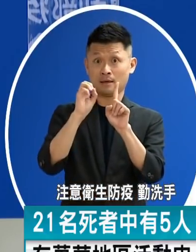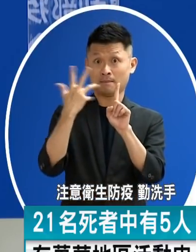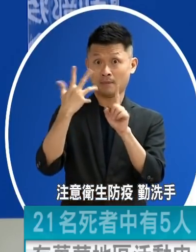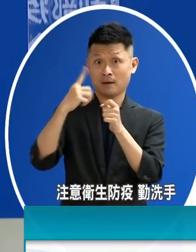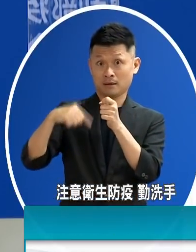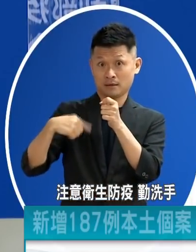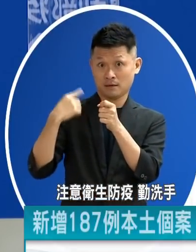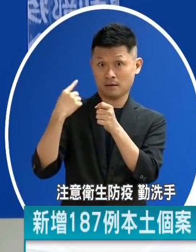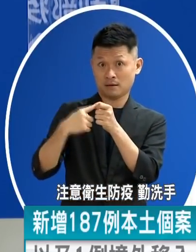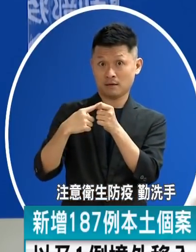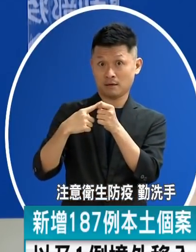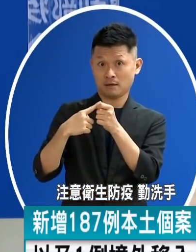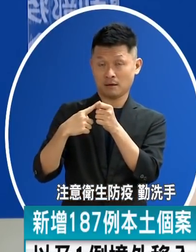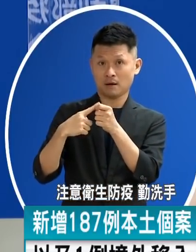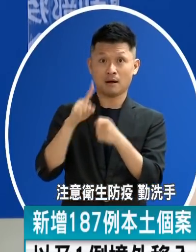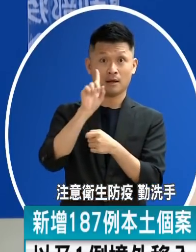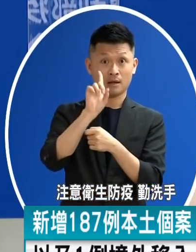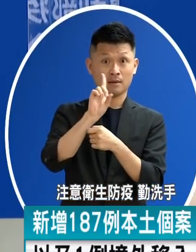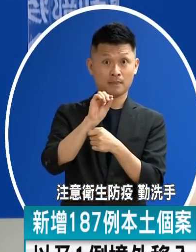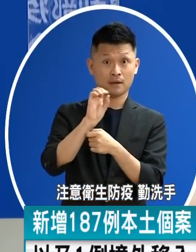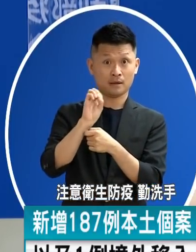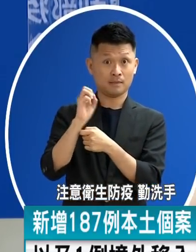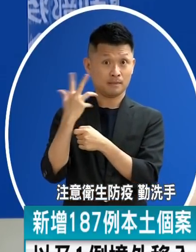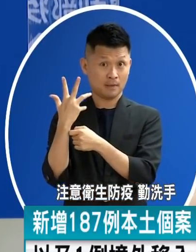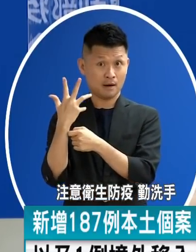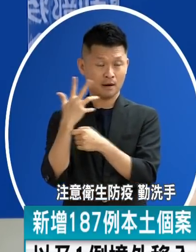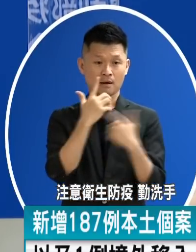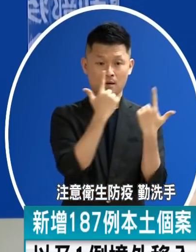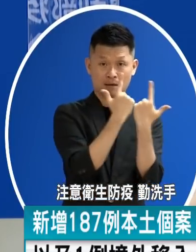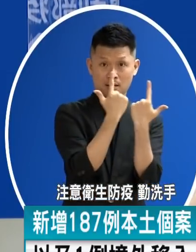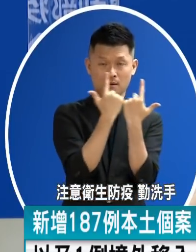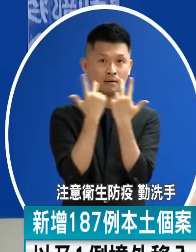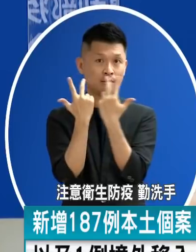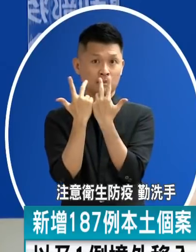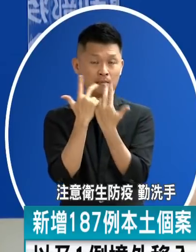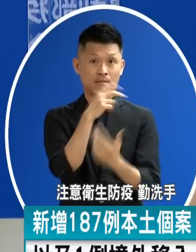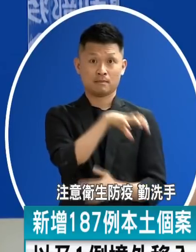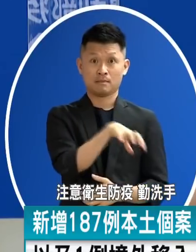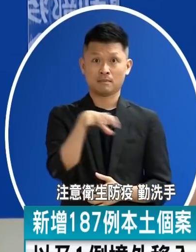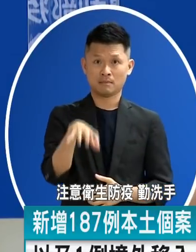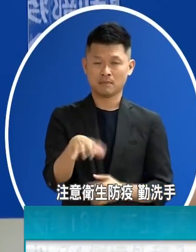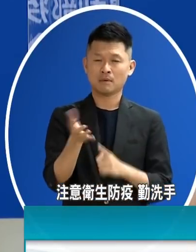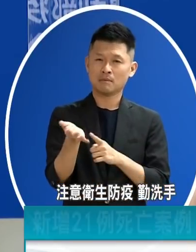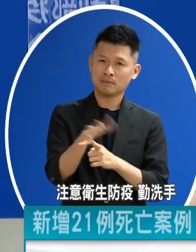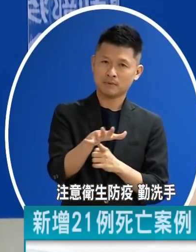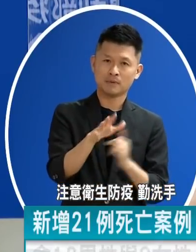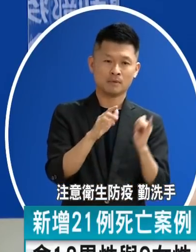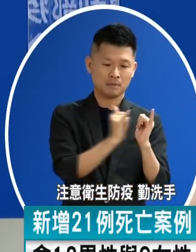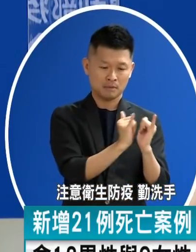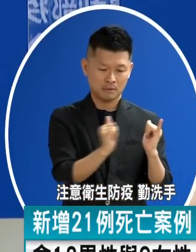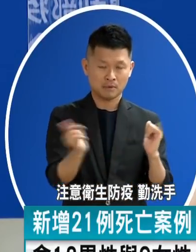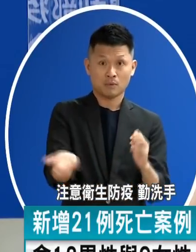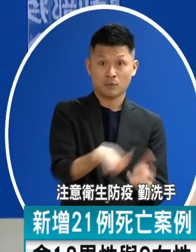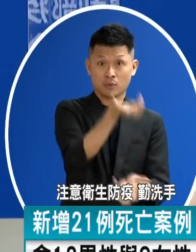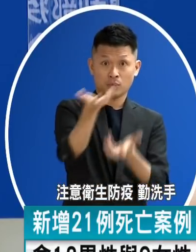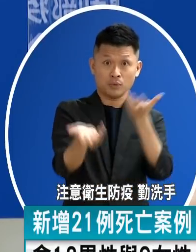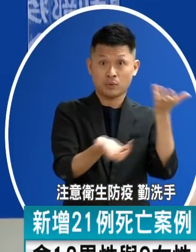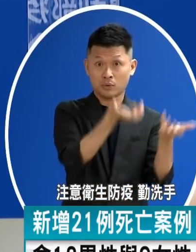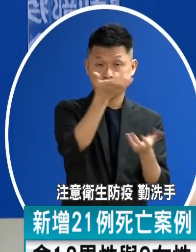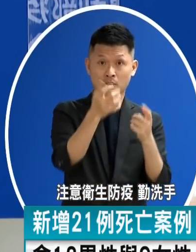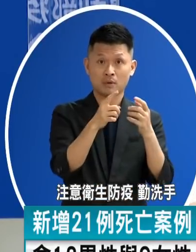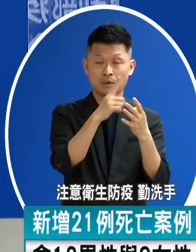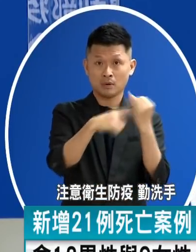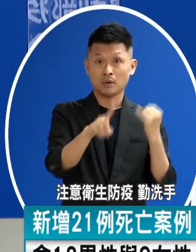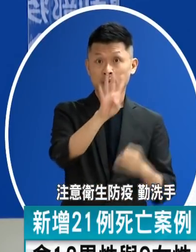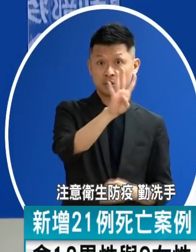108年来讲哦，108年整体双北的这个火化遗体的火化数量，108年